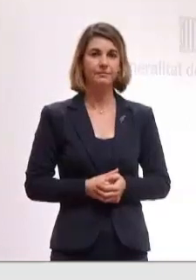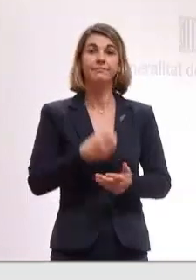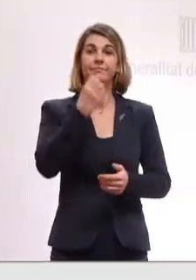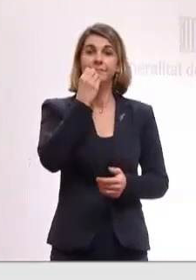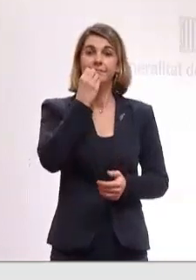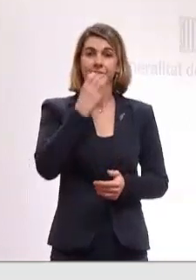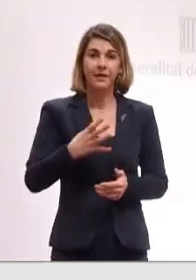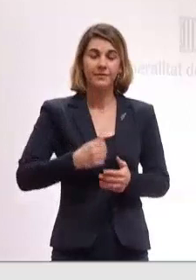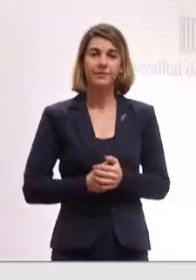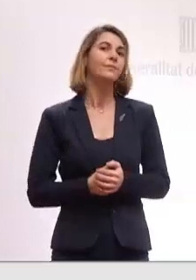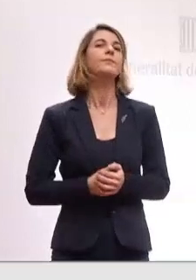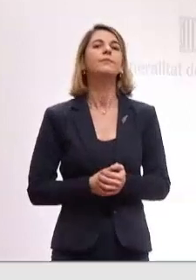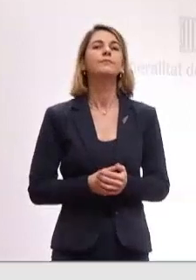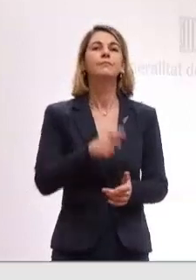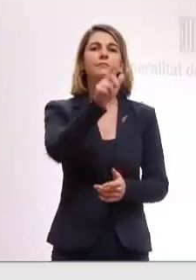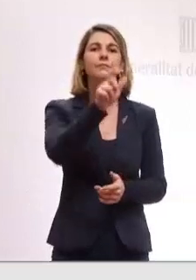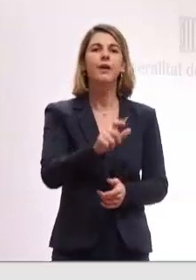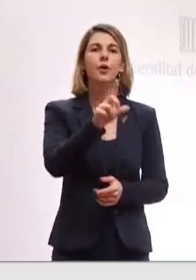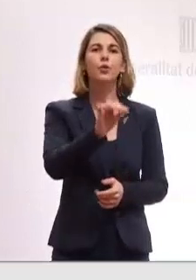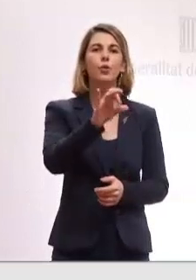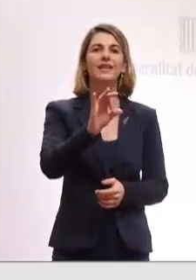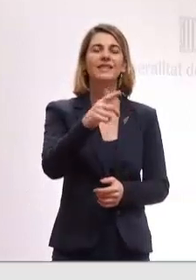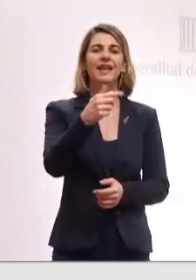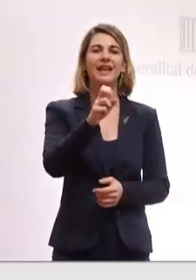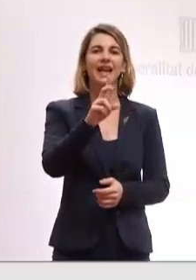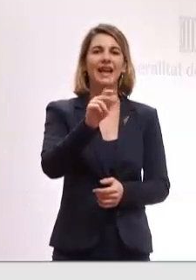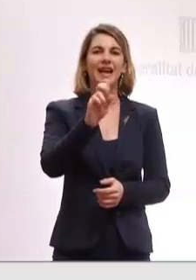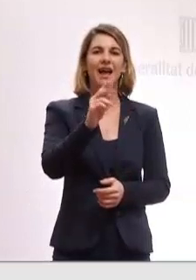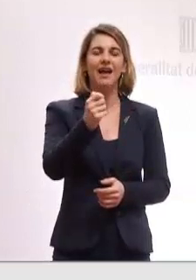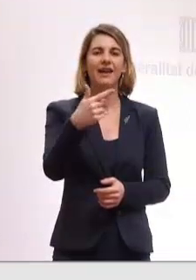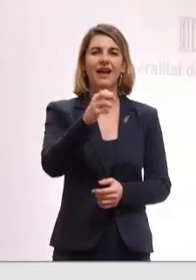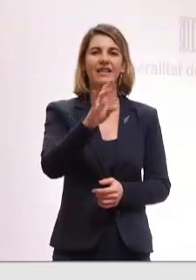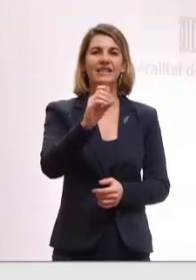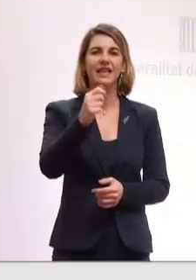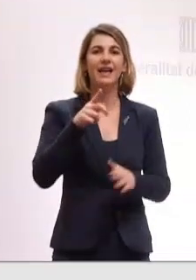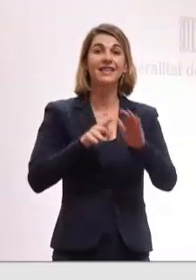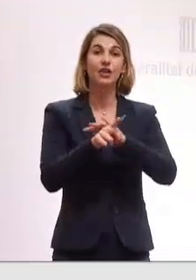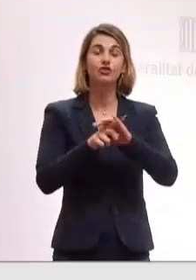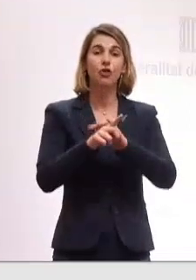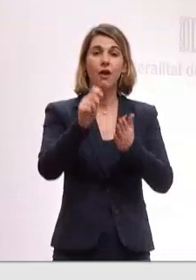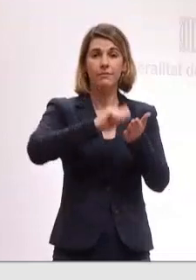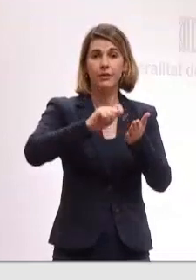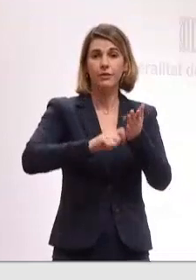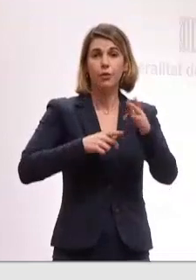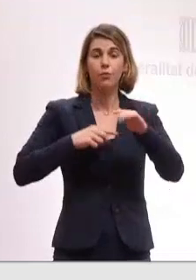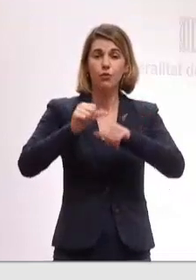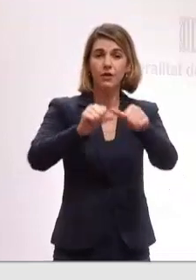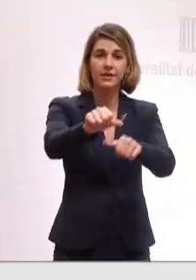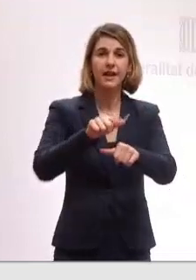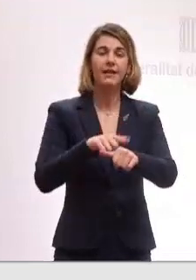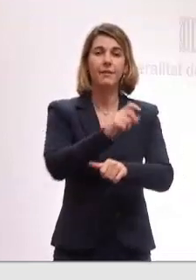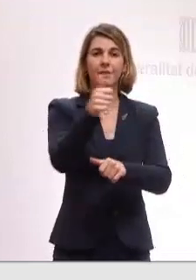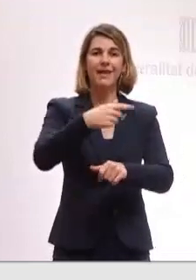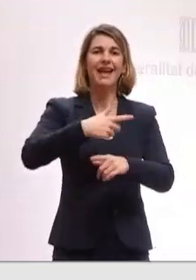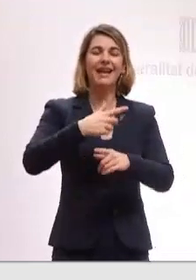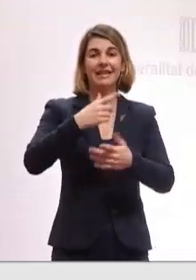Bé, l'il·lustre senyor Luis Herrera i García. És gestor processal i administratiu destinat al jutjat de primera instància